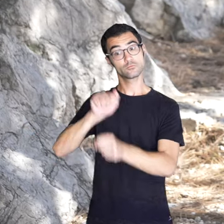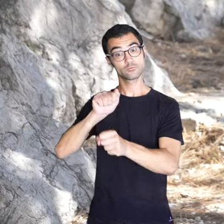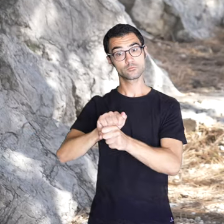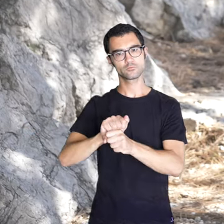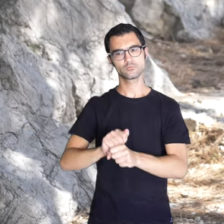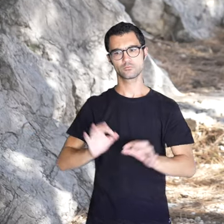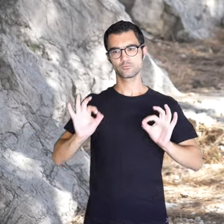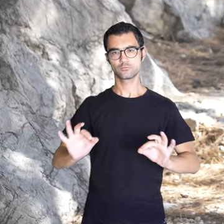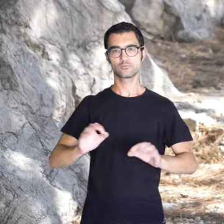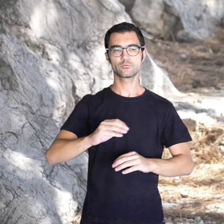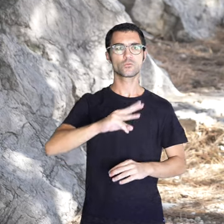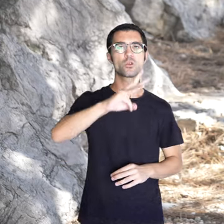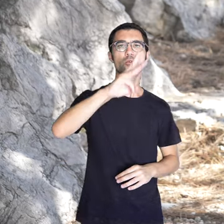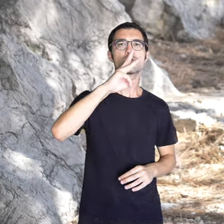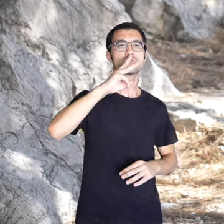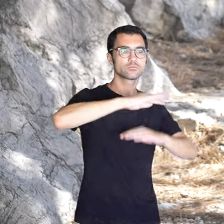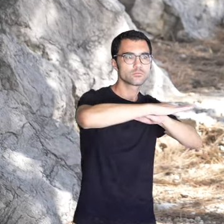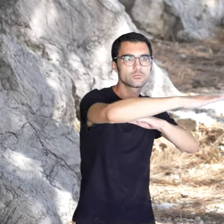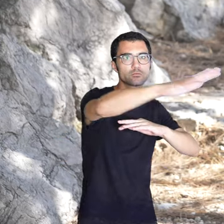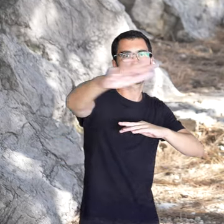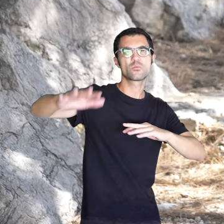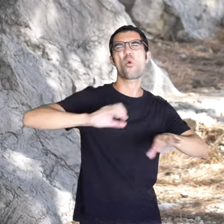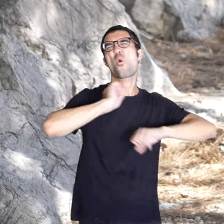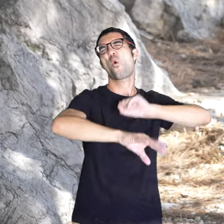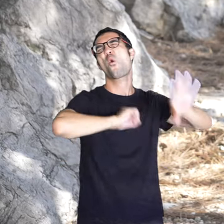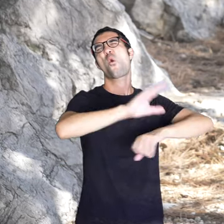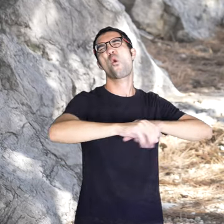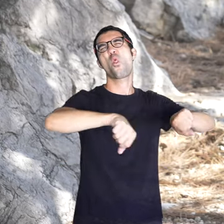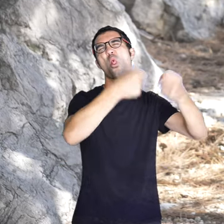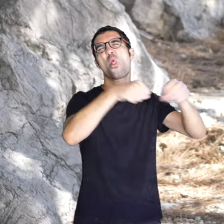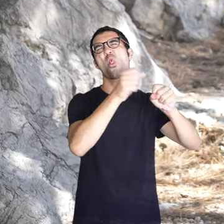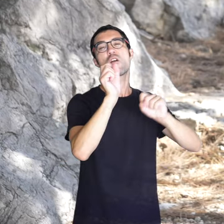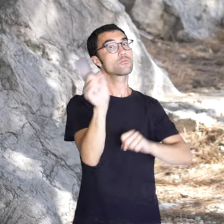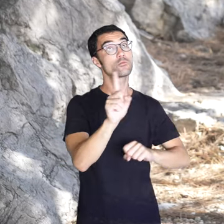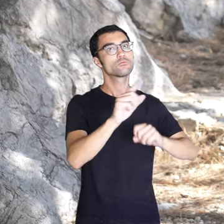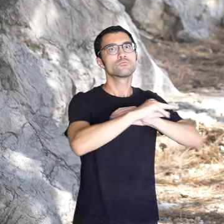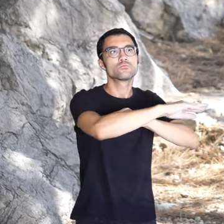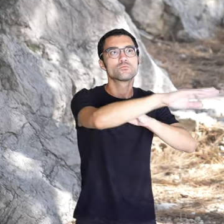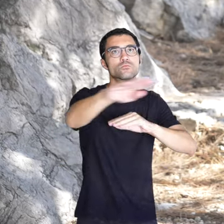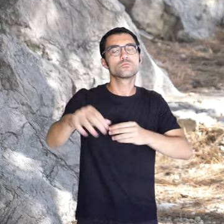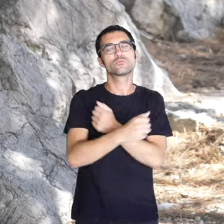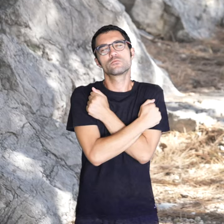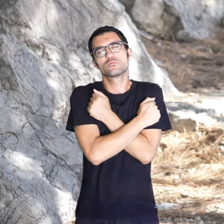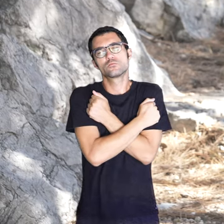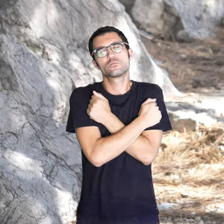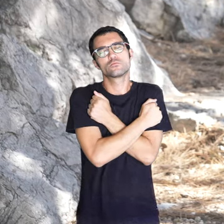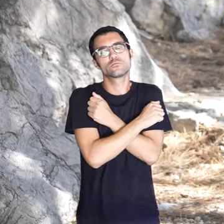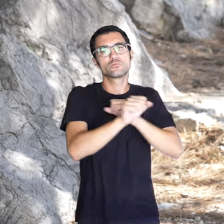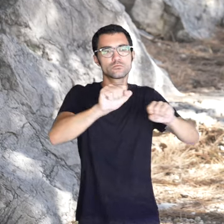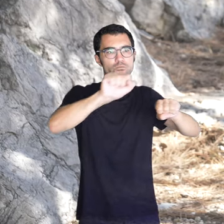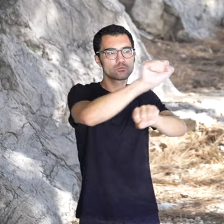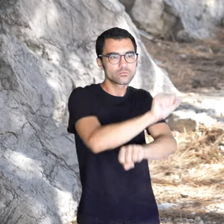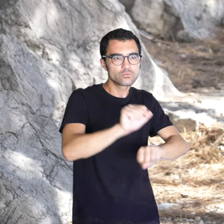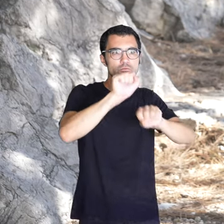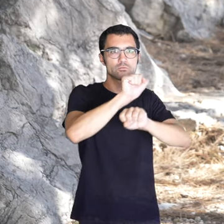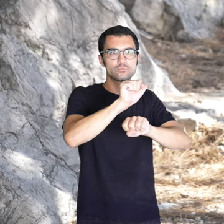protecció de la mà, que això fa estona que no us hi pegam, també, en tema de